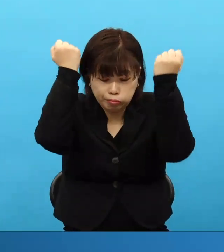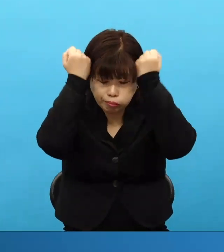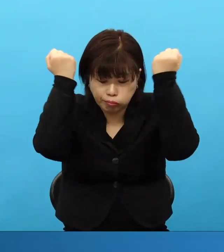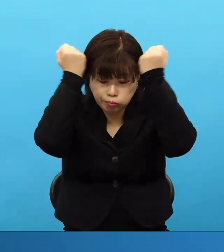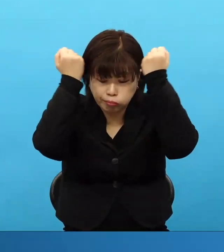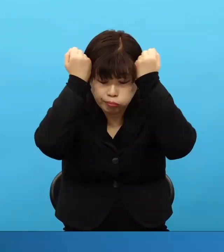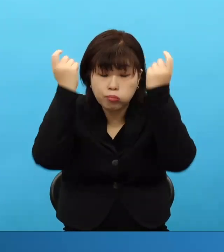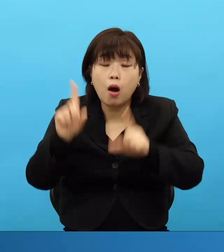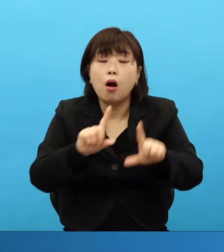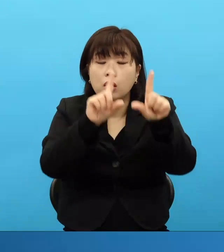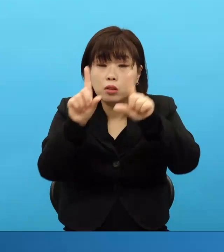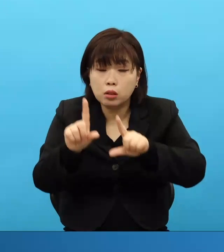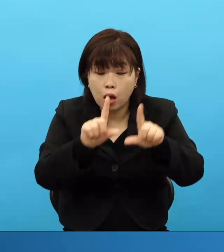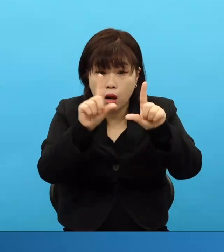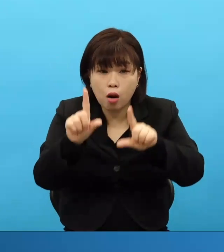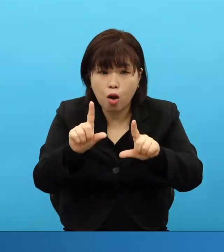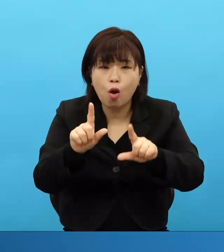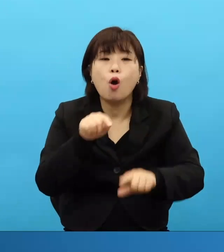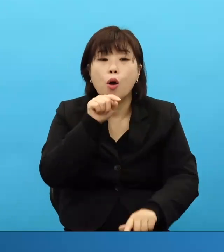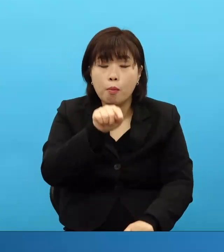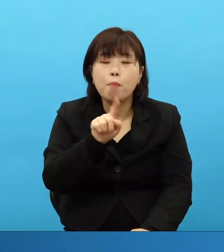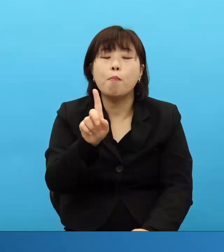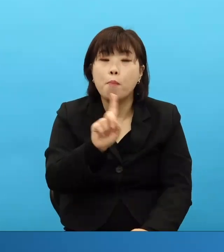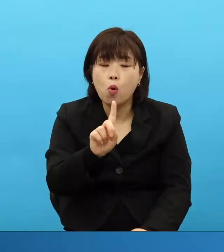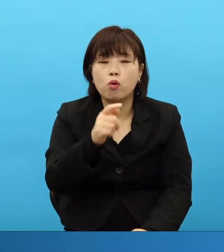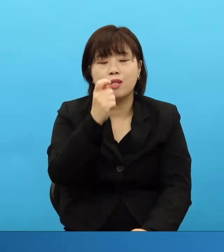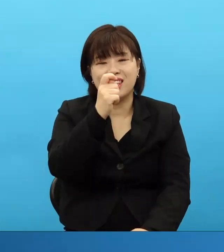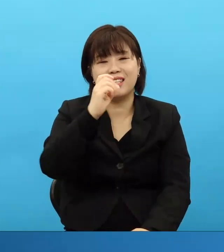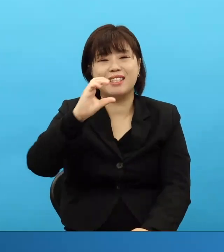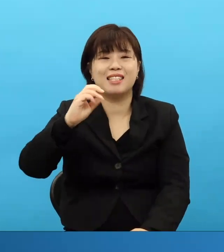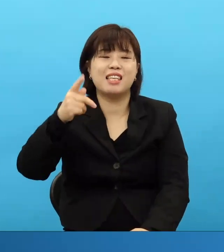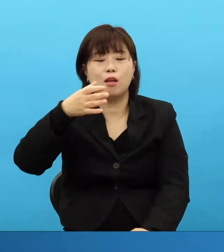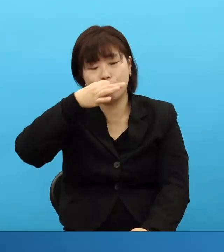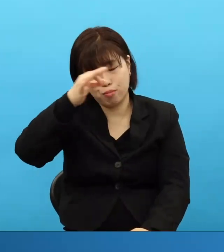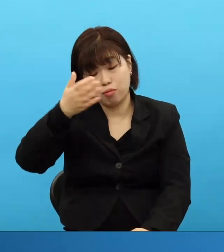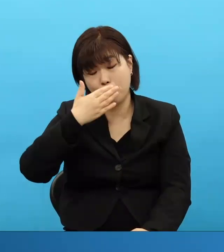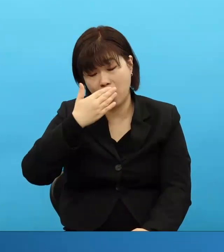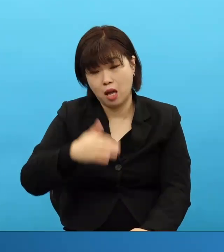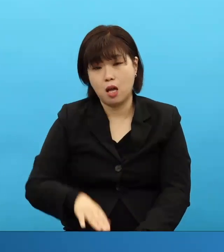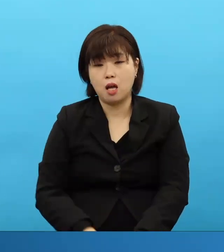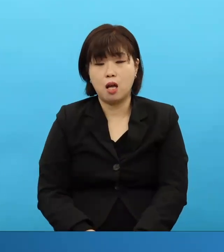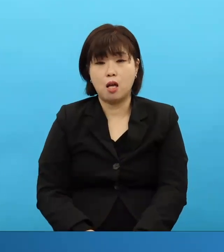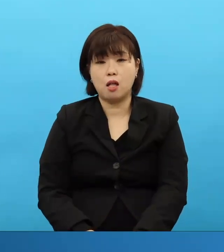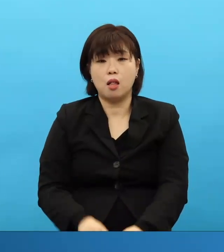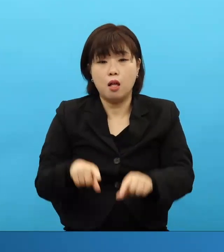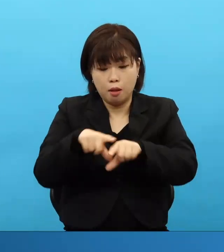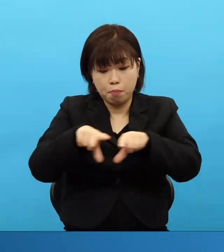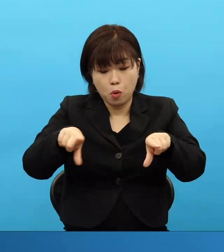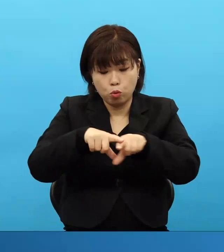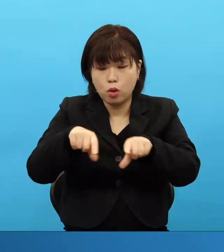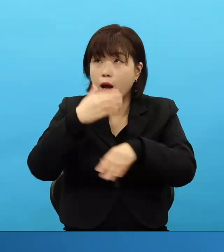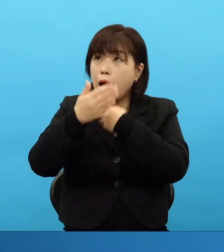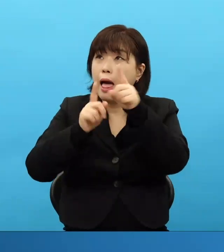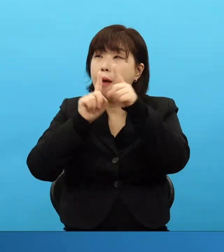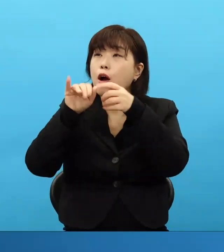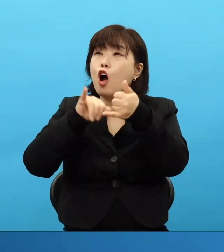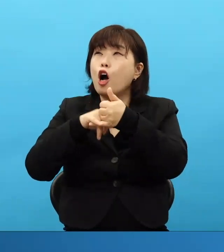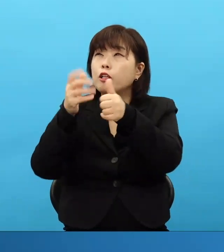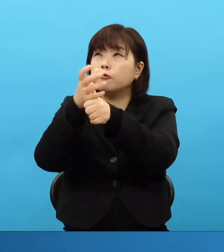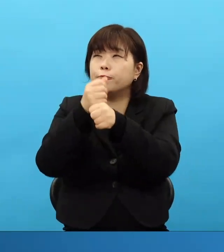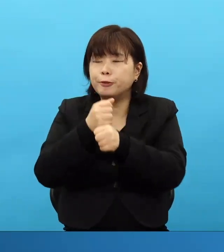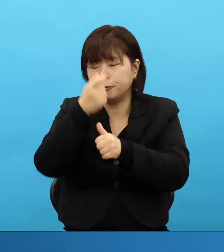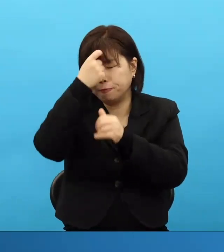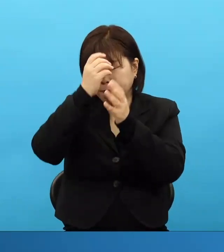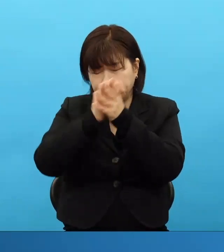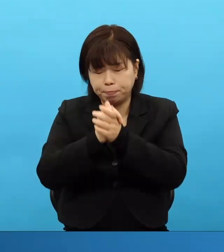하나님 모른다면 그 자체가 어려워요. But if you don't know God, that itself is difficult. 평소 때 여러분 하나님 언약으로 기도해 왔다면 거기에 중요한 거 다